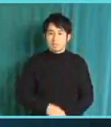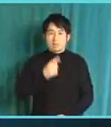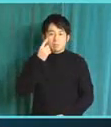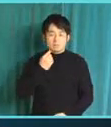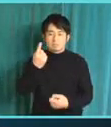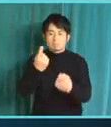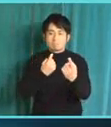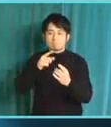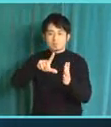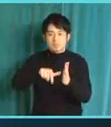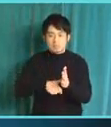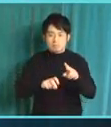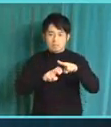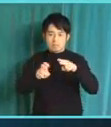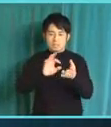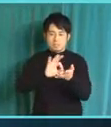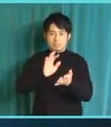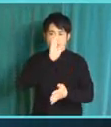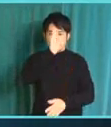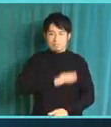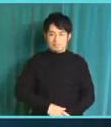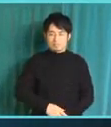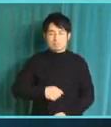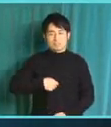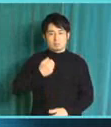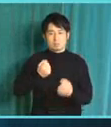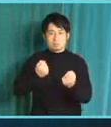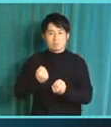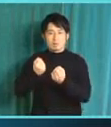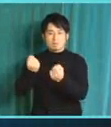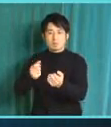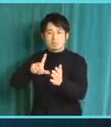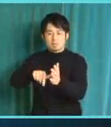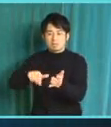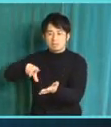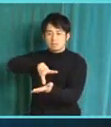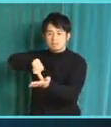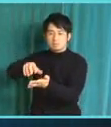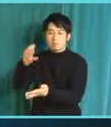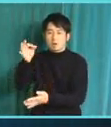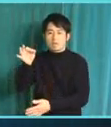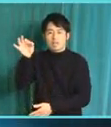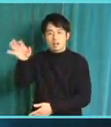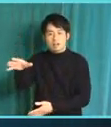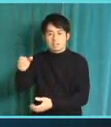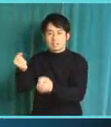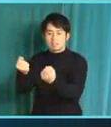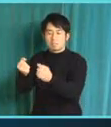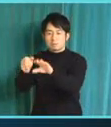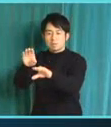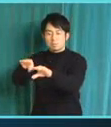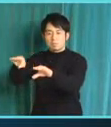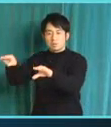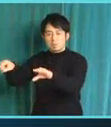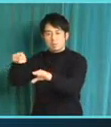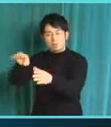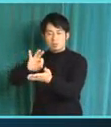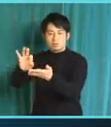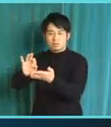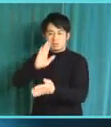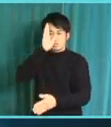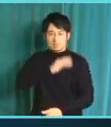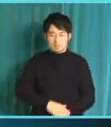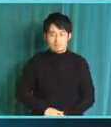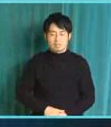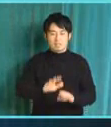でまた自家用車でもしお越しの場合につきましては、周辺の有料駐車場をご利用いただければと思っております。はい、で、開催